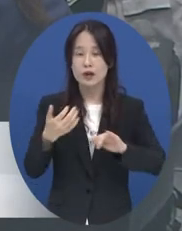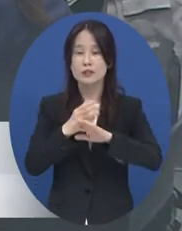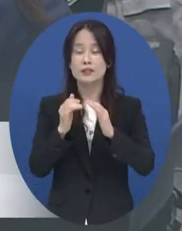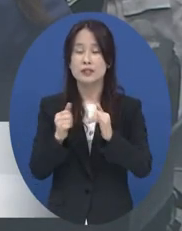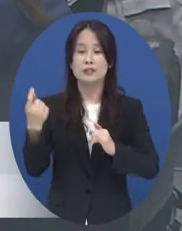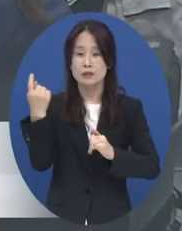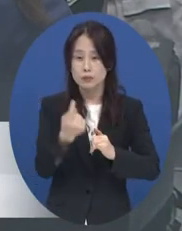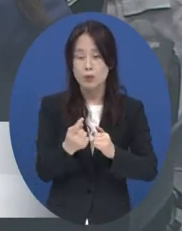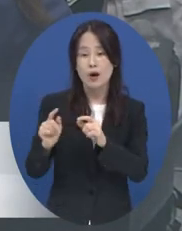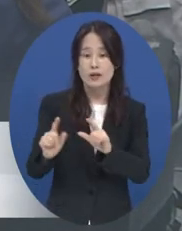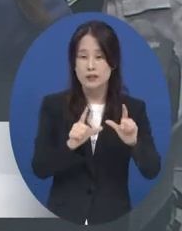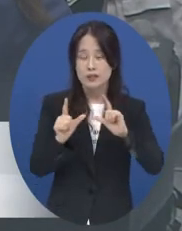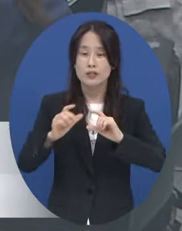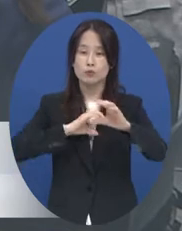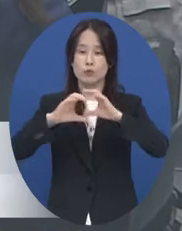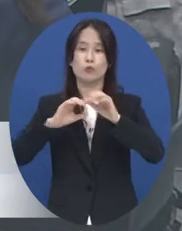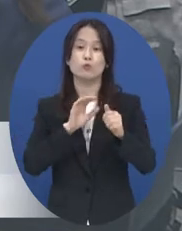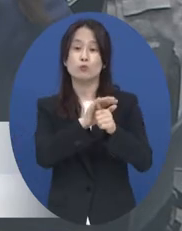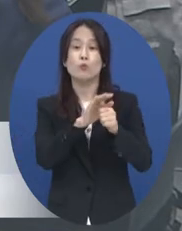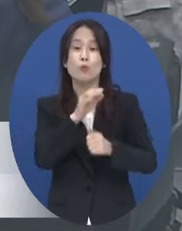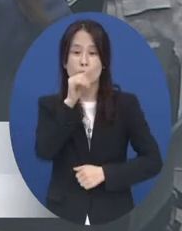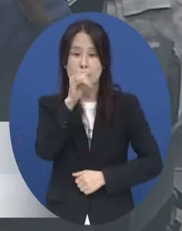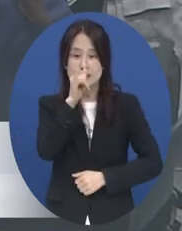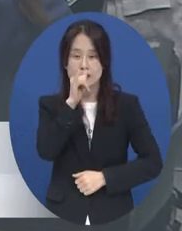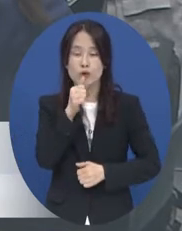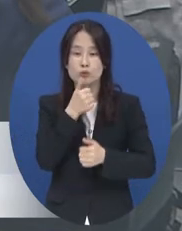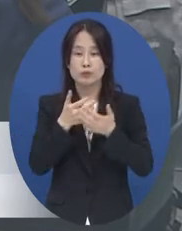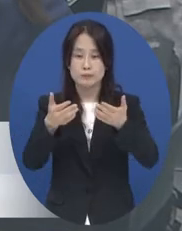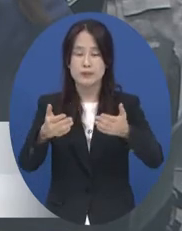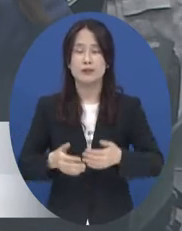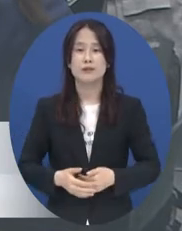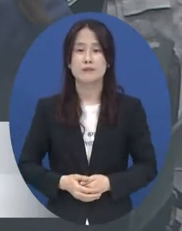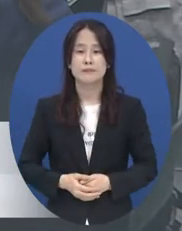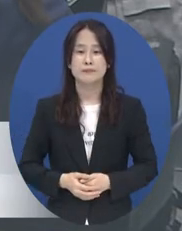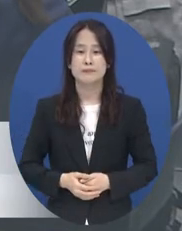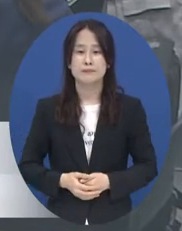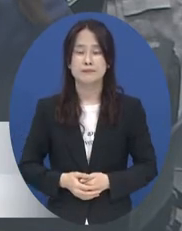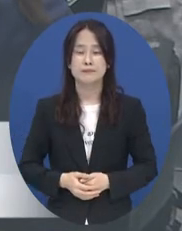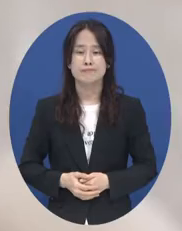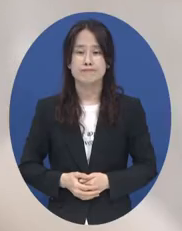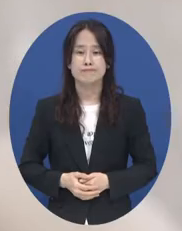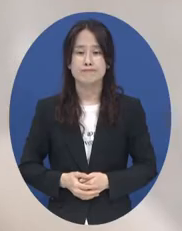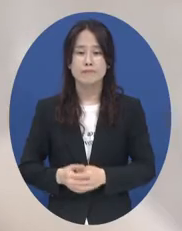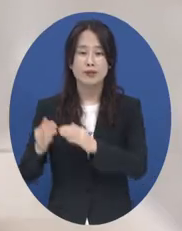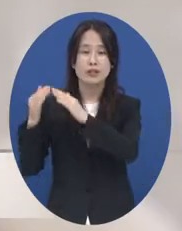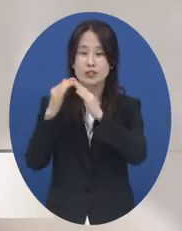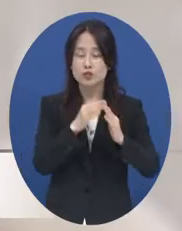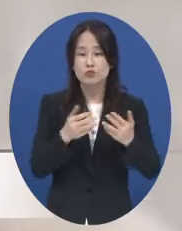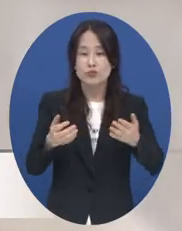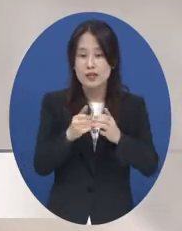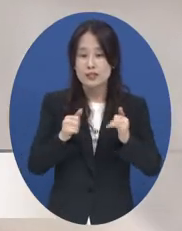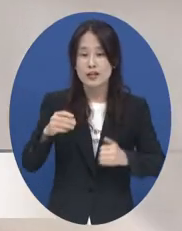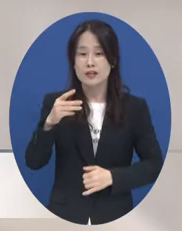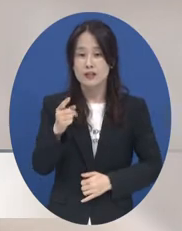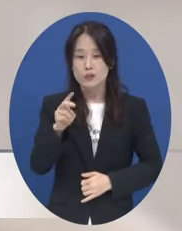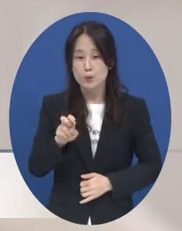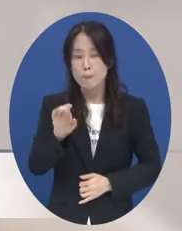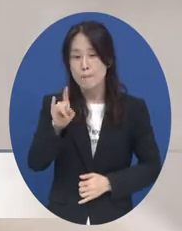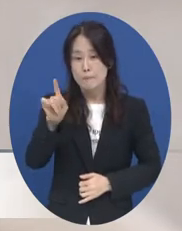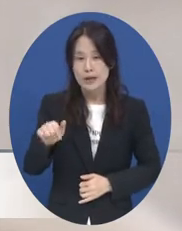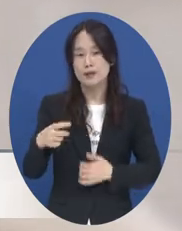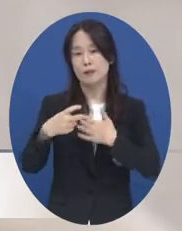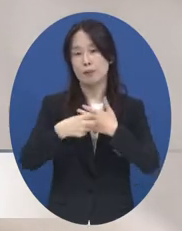외국인 주민 들의 언어 소통을 돕는다 고 하는데요 김태일 기자의 보도입니다 이주노동자 톤백 씨가